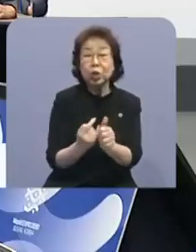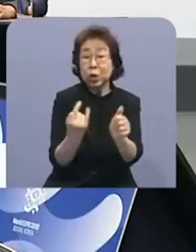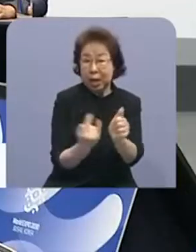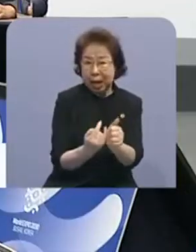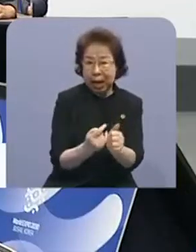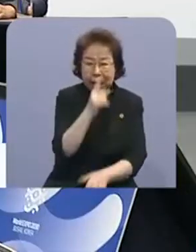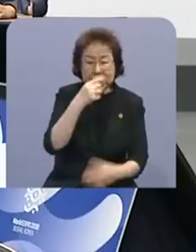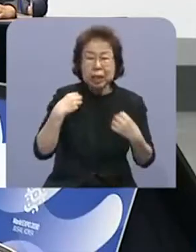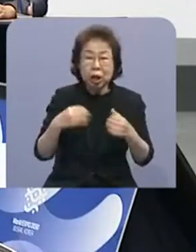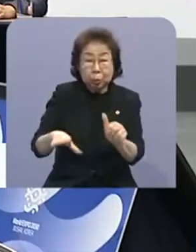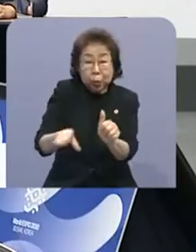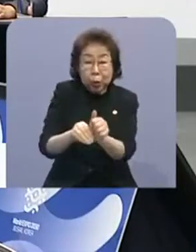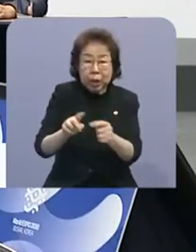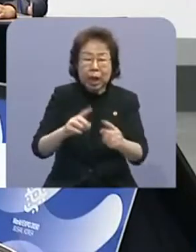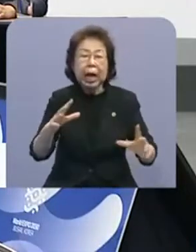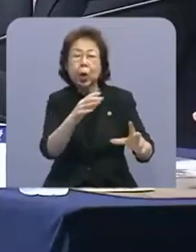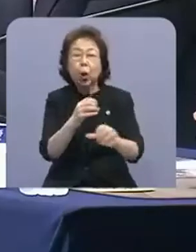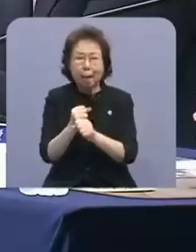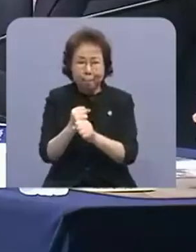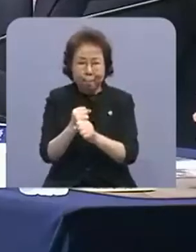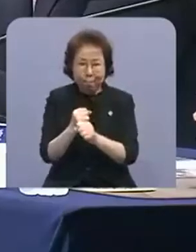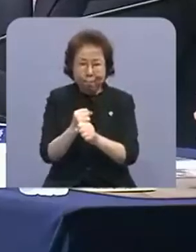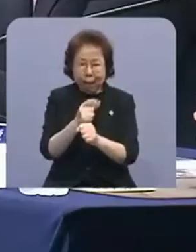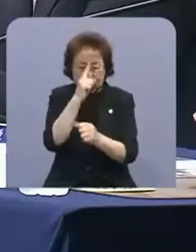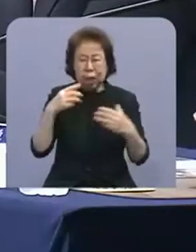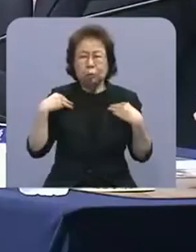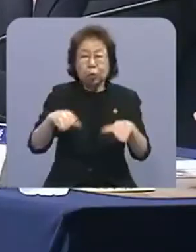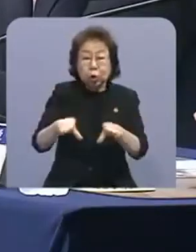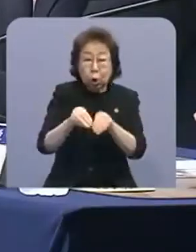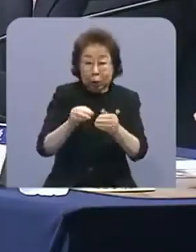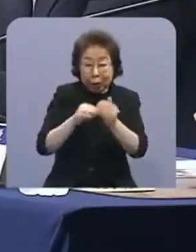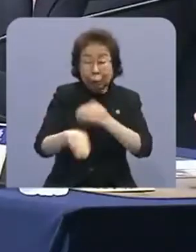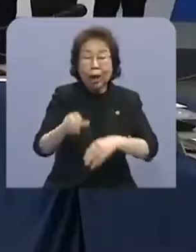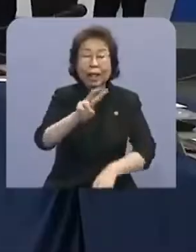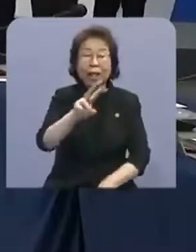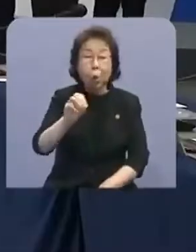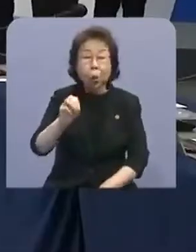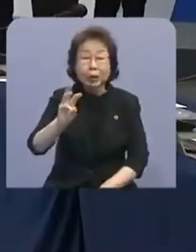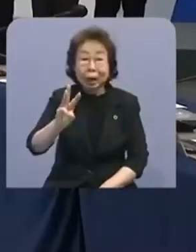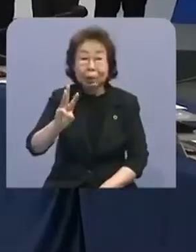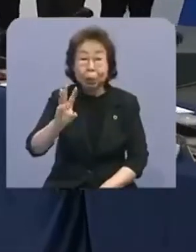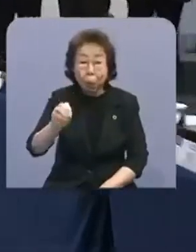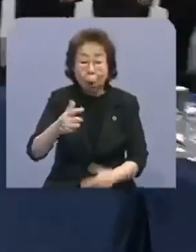정부 유치지원위원회를 통합해 국무총리 소속으로 2030 부산